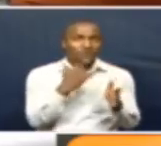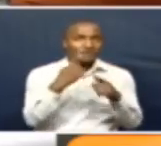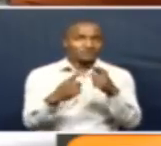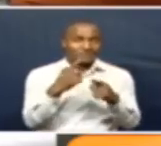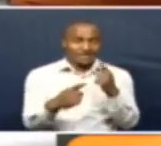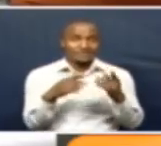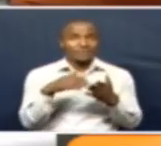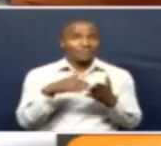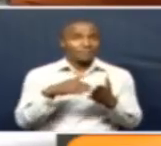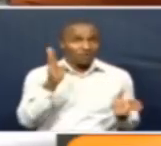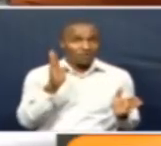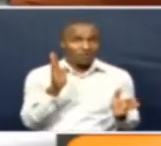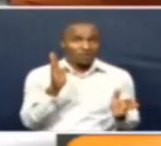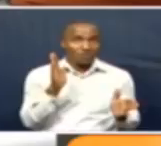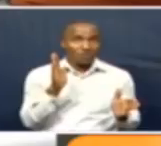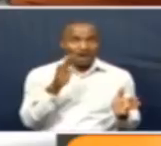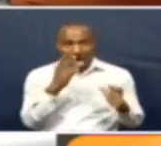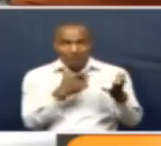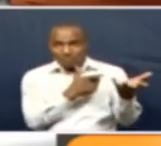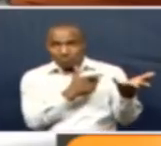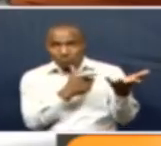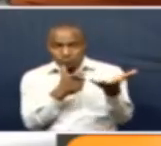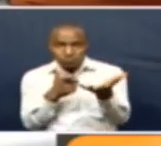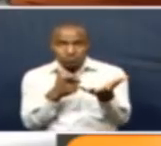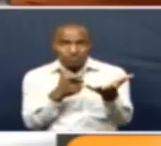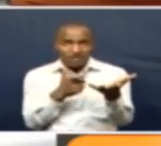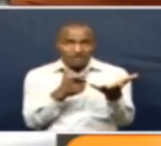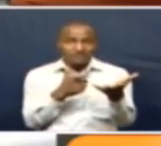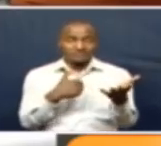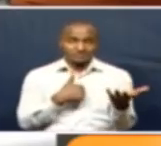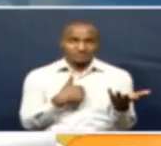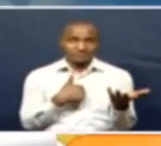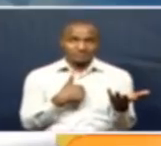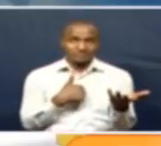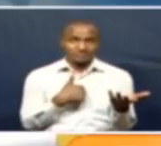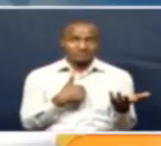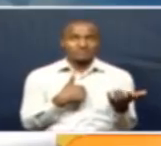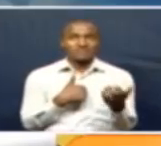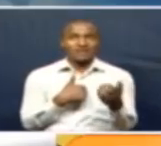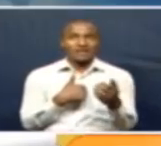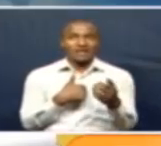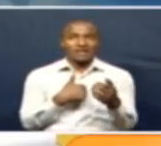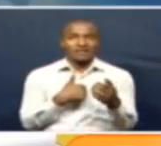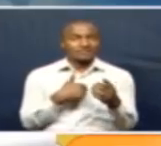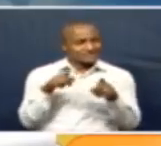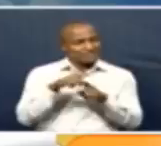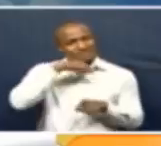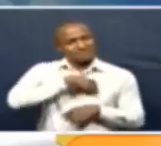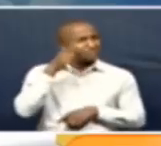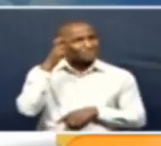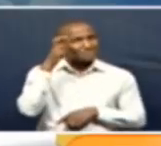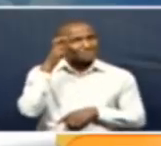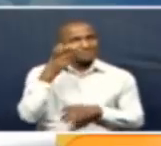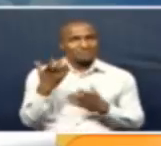sana ya ku exchange firearm hata kama utauawa ni mimi. Mm-hmm. Alafu ile pepo ilikuwa ndani yangu, sikuwa